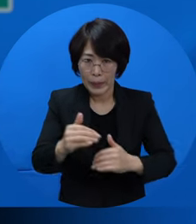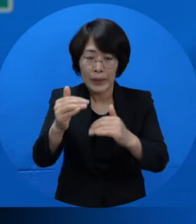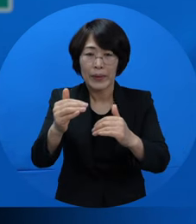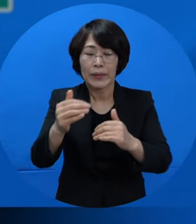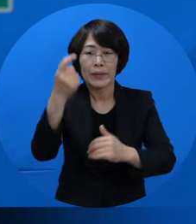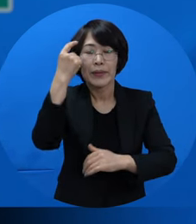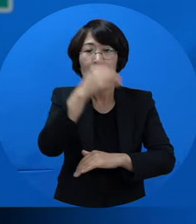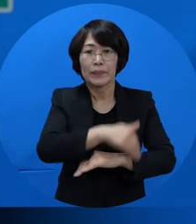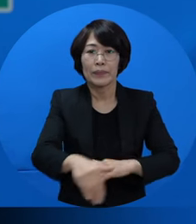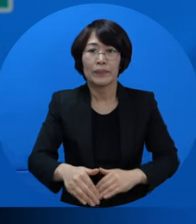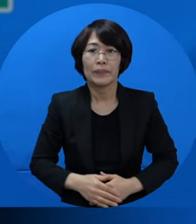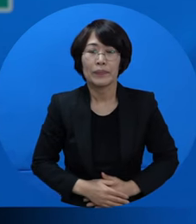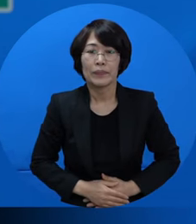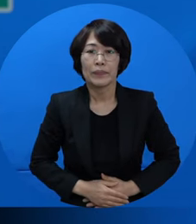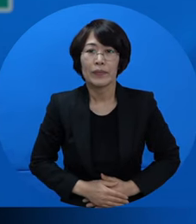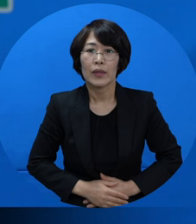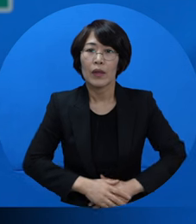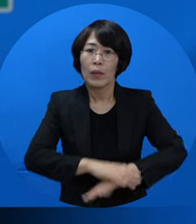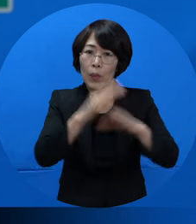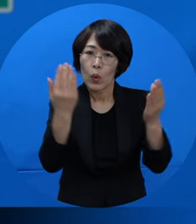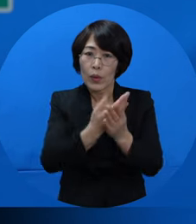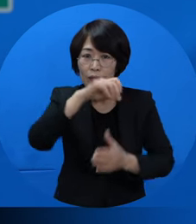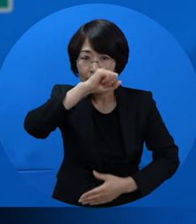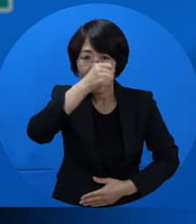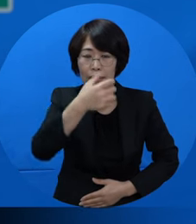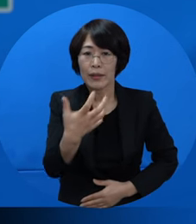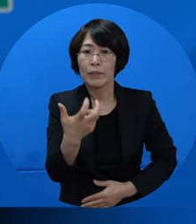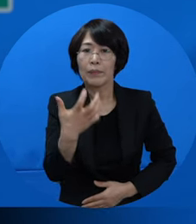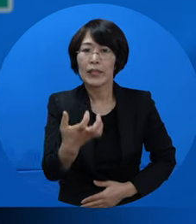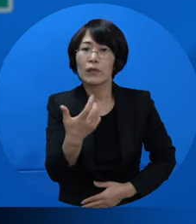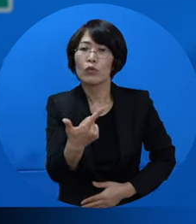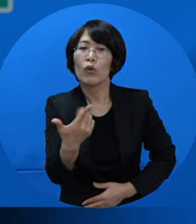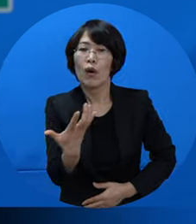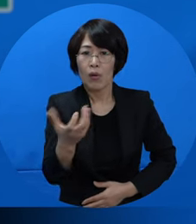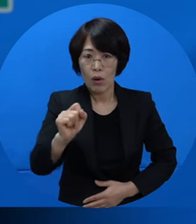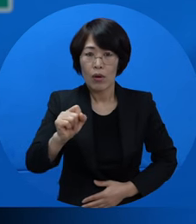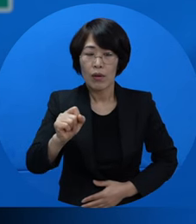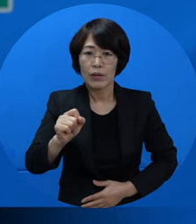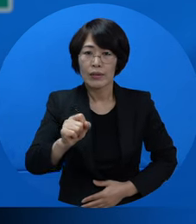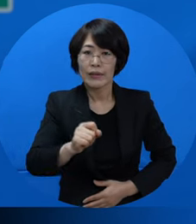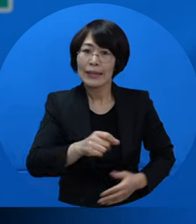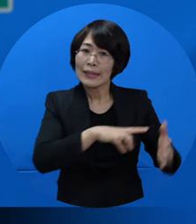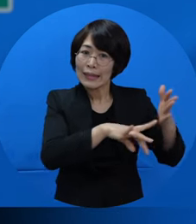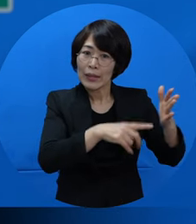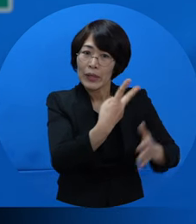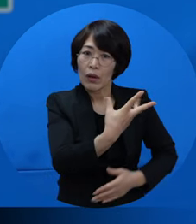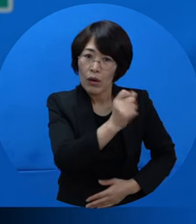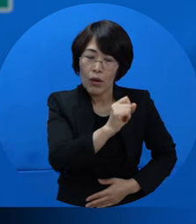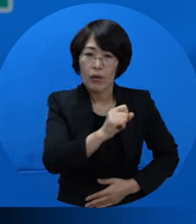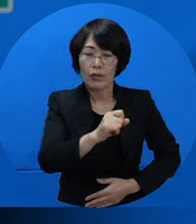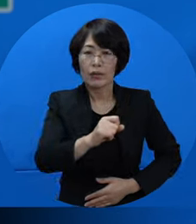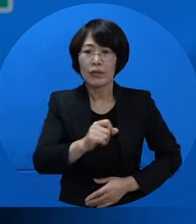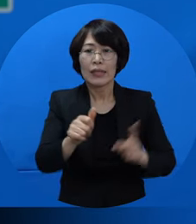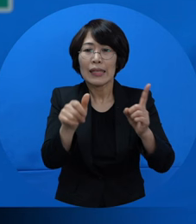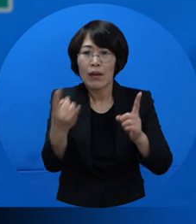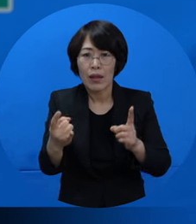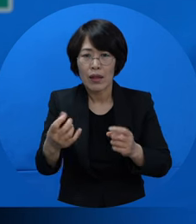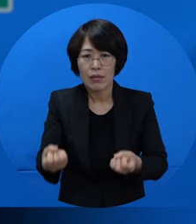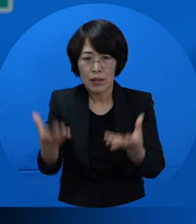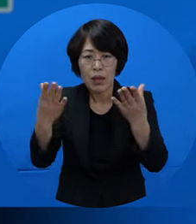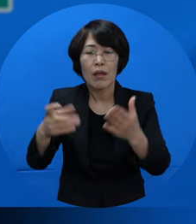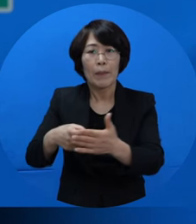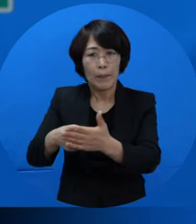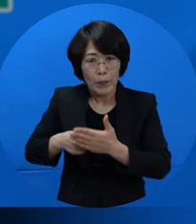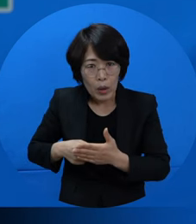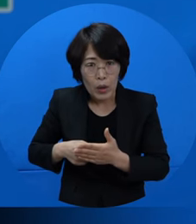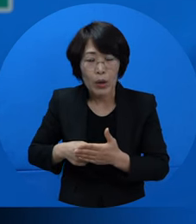처리하겠습니다 처음 서 여의사는 86억 원 으로 순 색의 여금 1 회생 행사